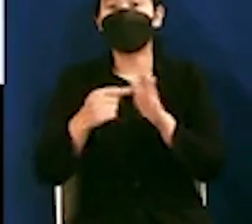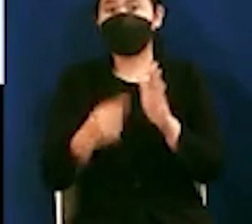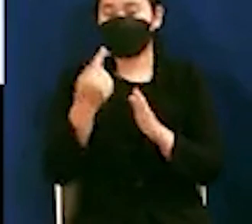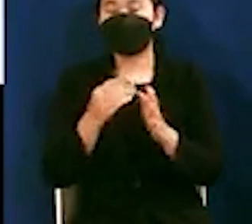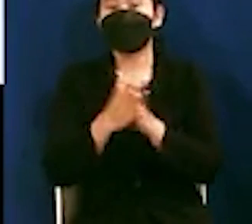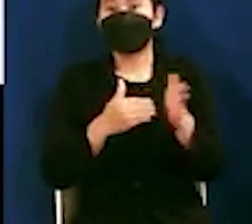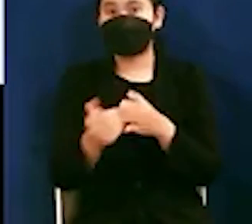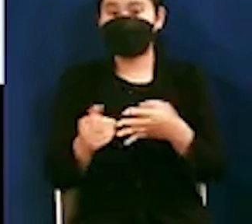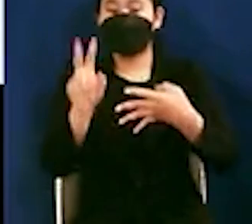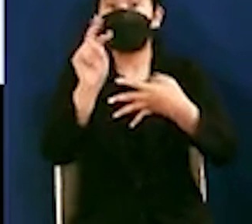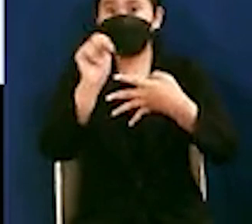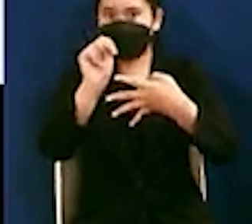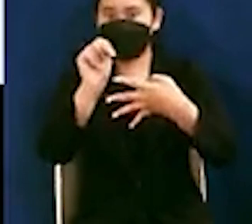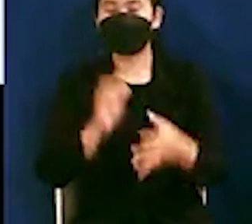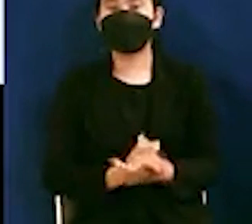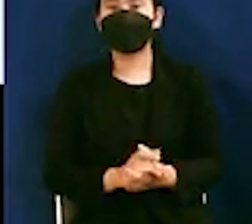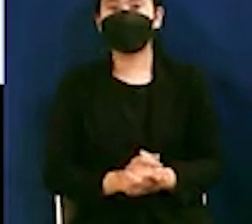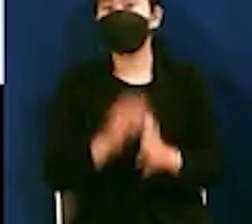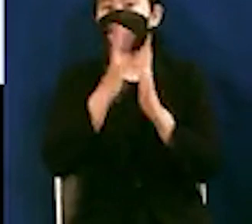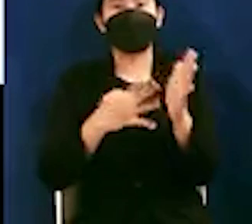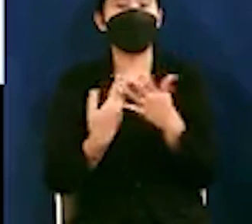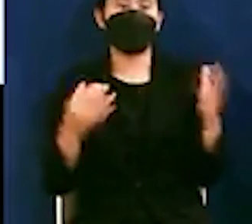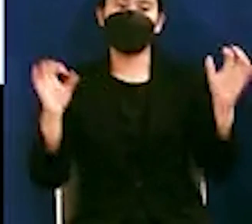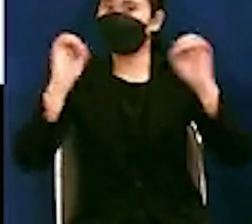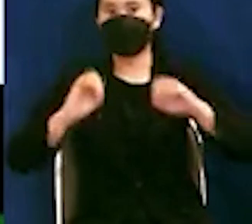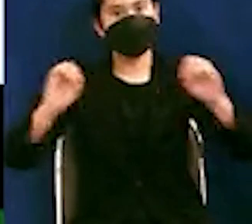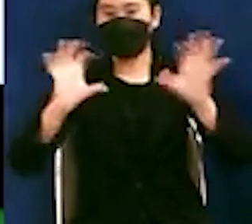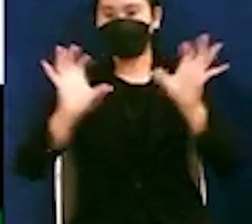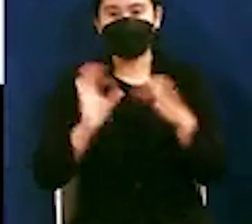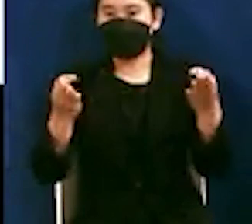เส้นสีน้ำเงินหากไม่มีมาตรการใดๆไม่มีการล็อกด